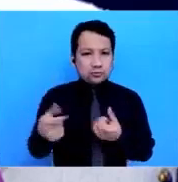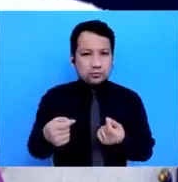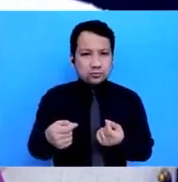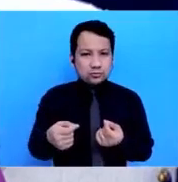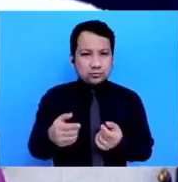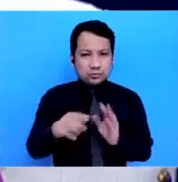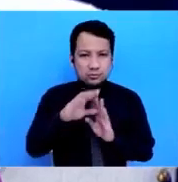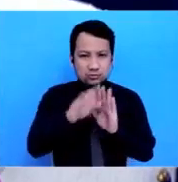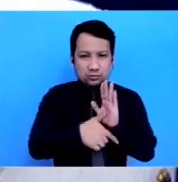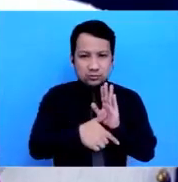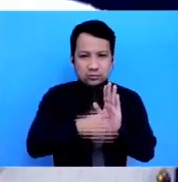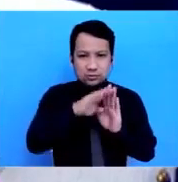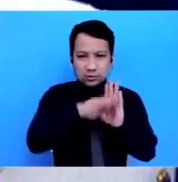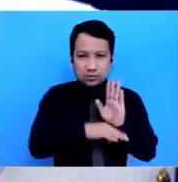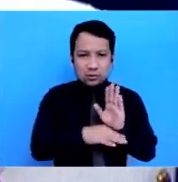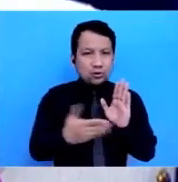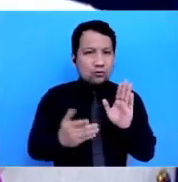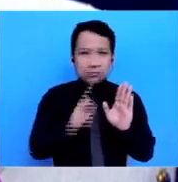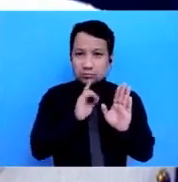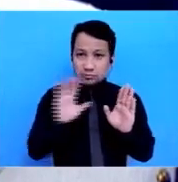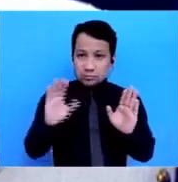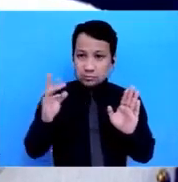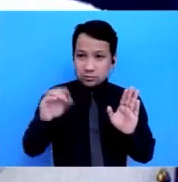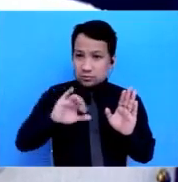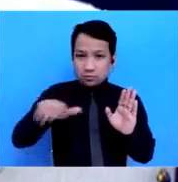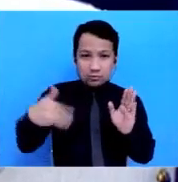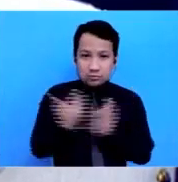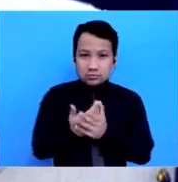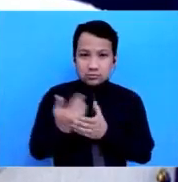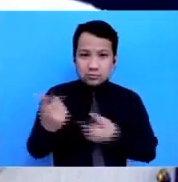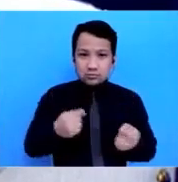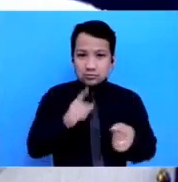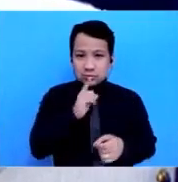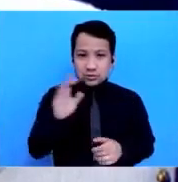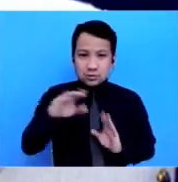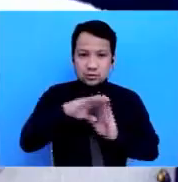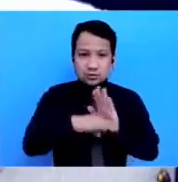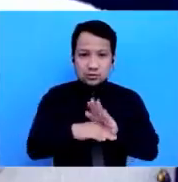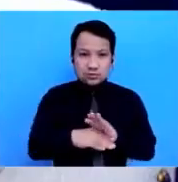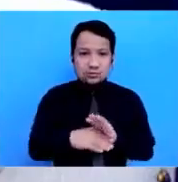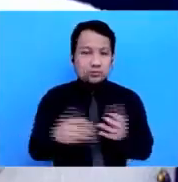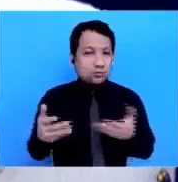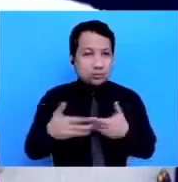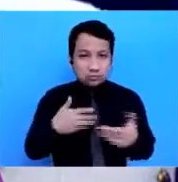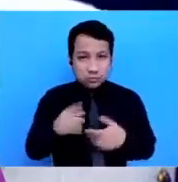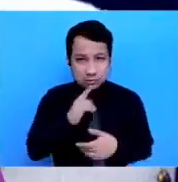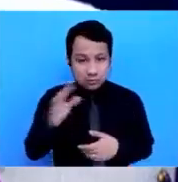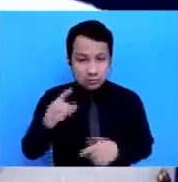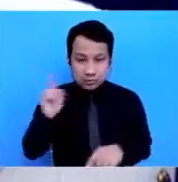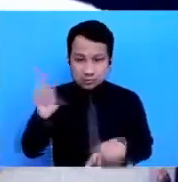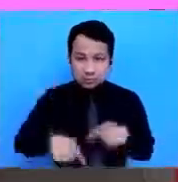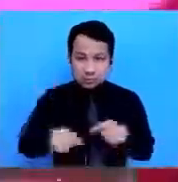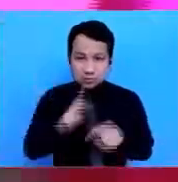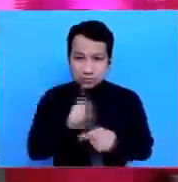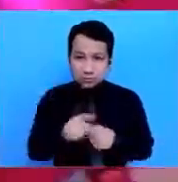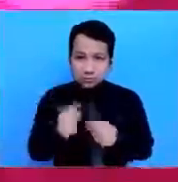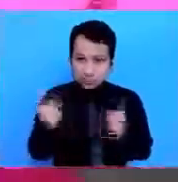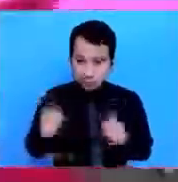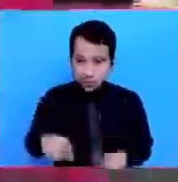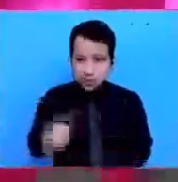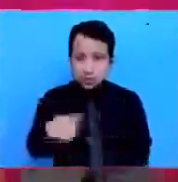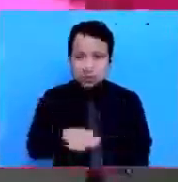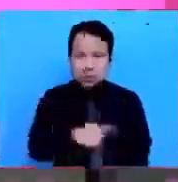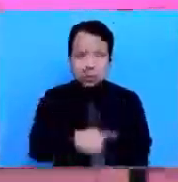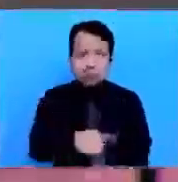record. Wala akong pinangako na hindi ko nagawa. Hindi ako nangangako kung hindi ako sigurado magagawa ko yon. Sa